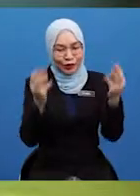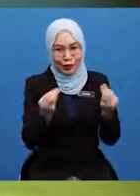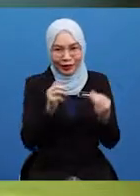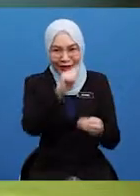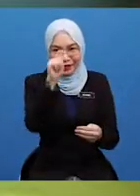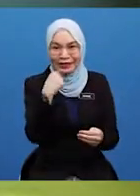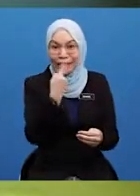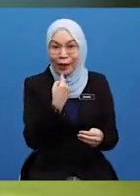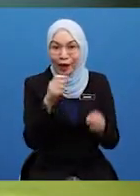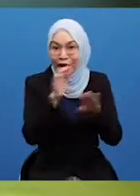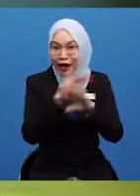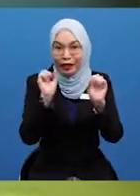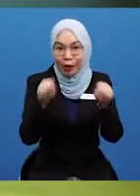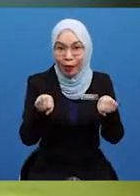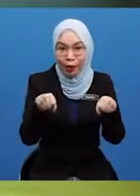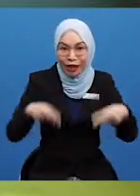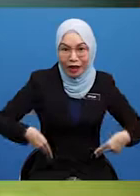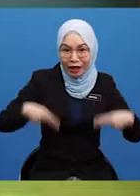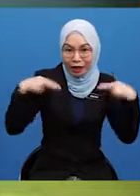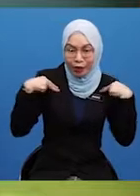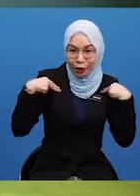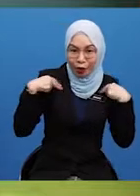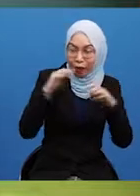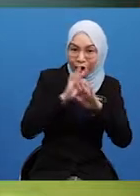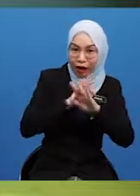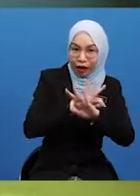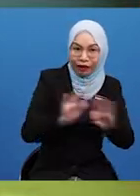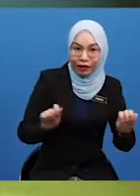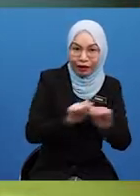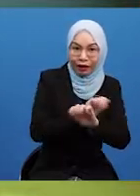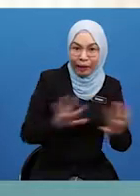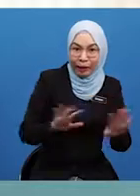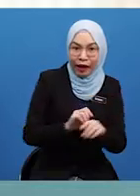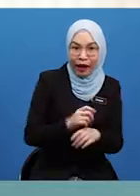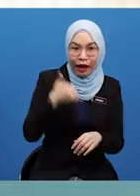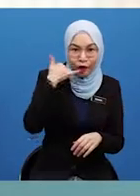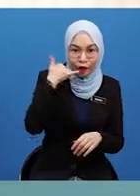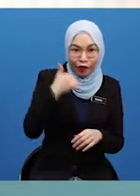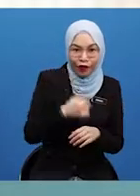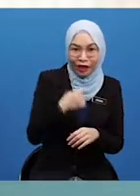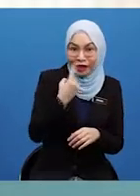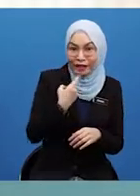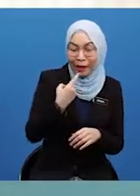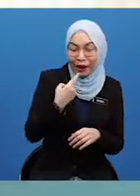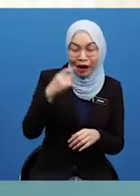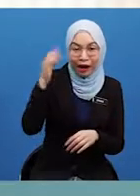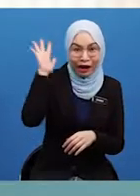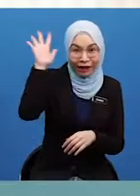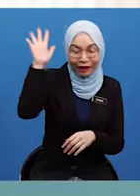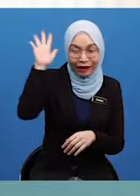tanpa handphone atau nama lainnya telepon pintar silakan tanyain